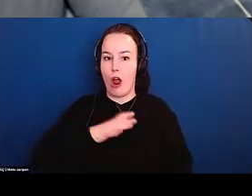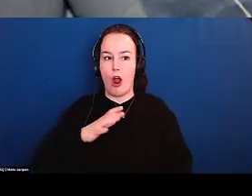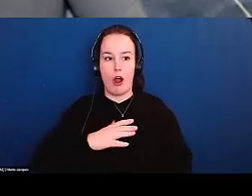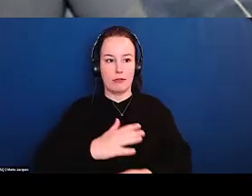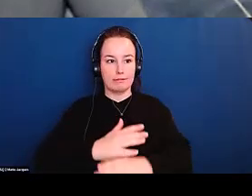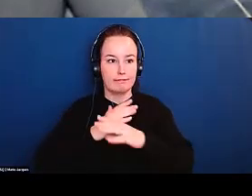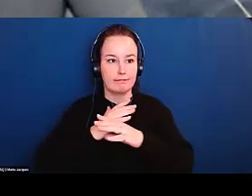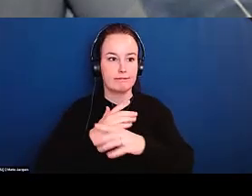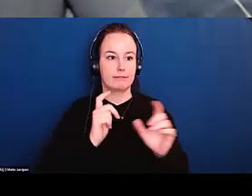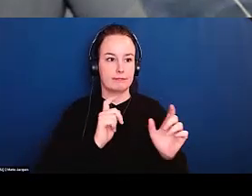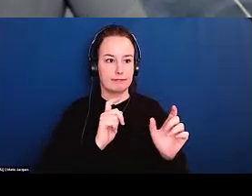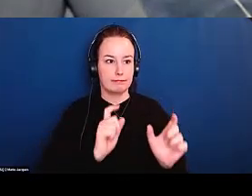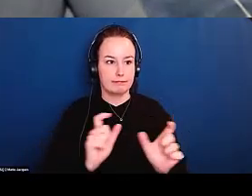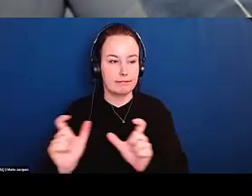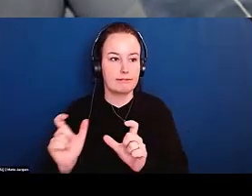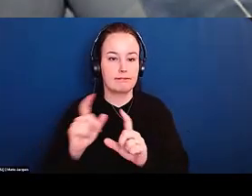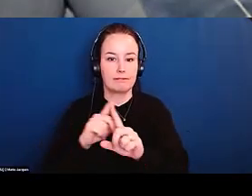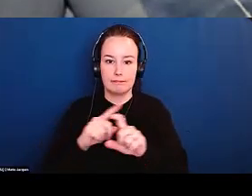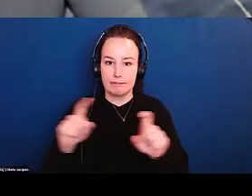établissements.